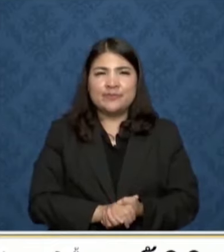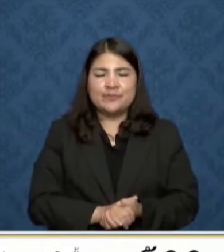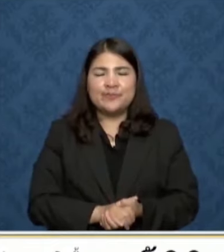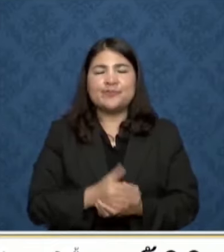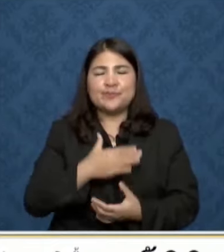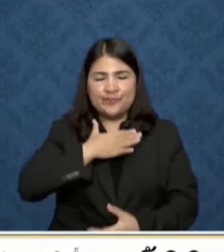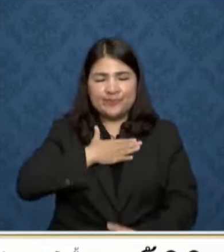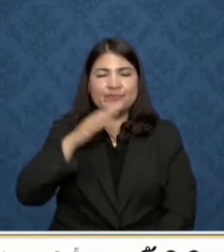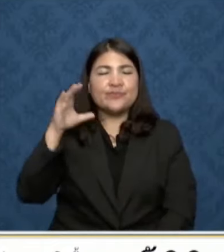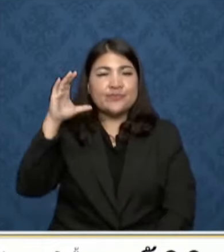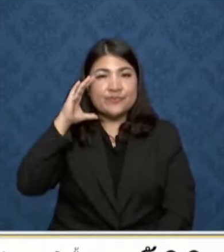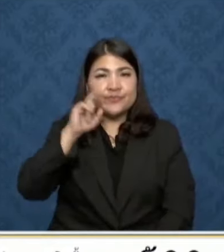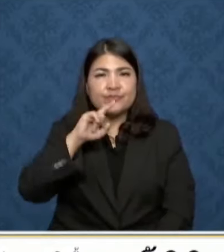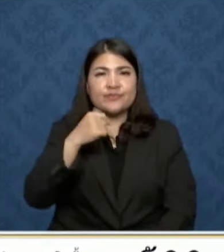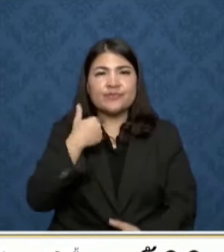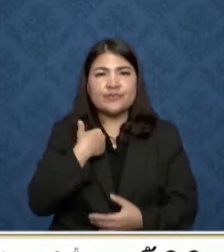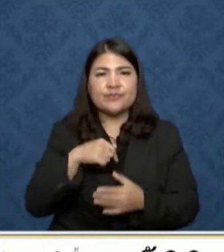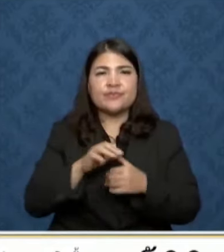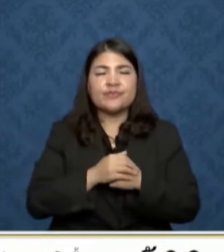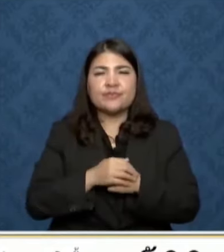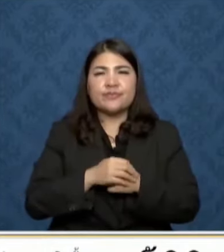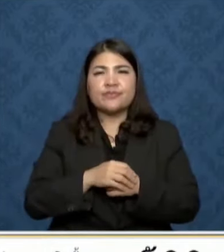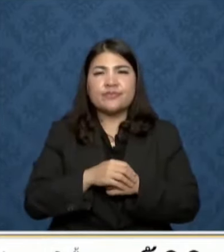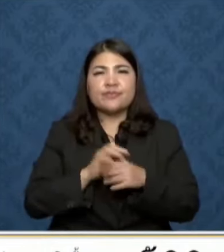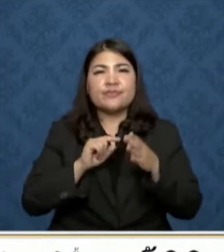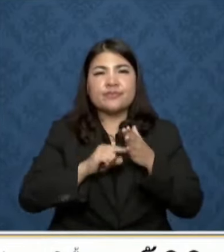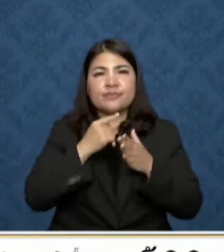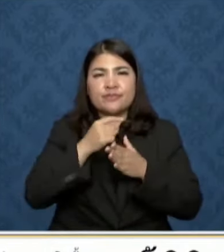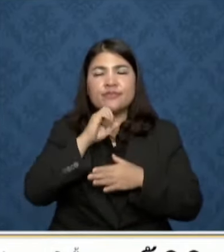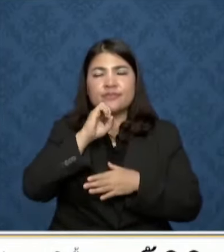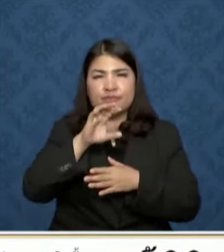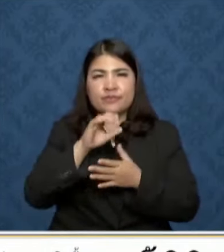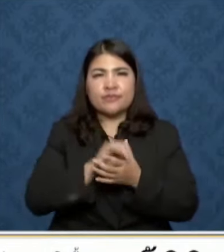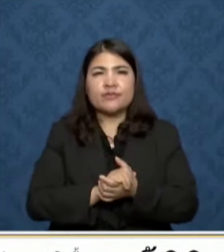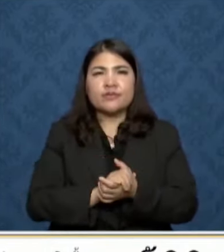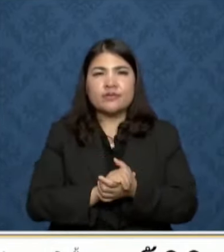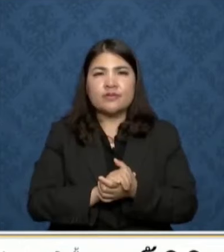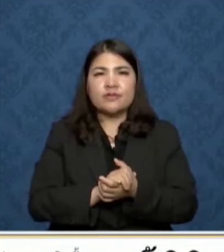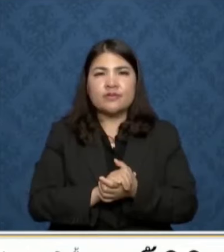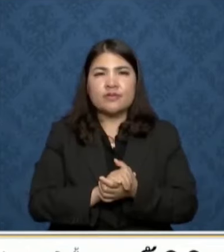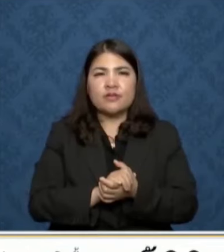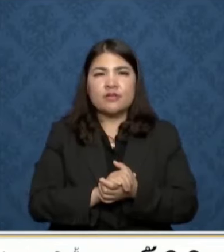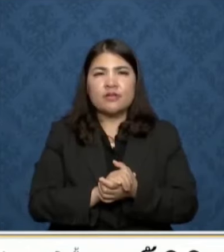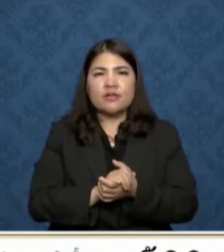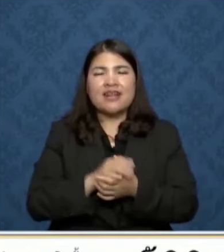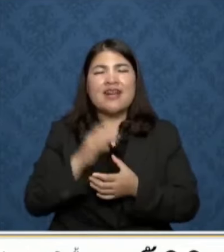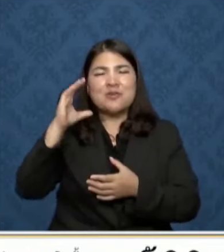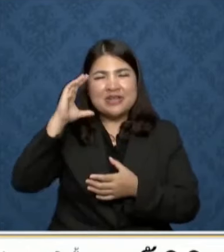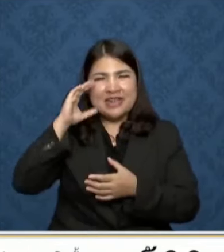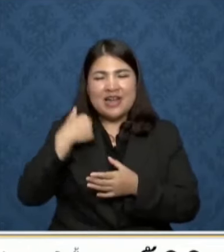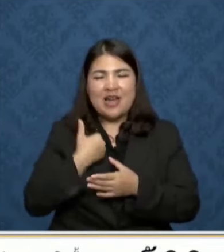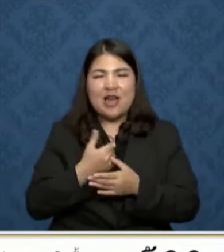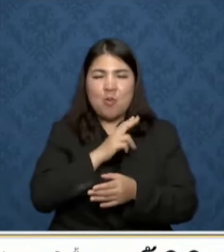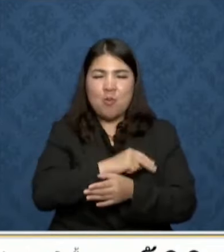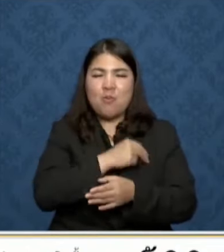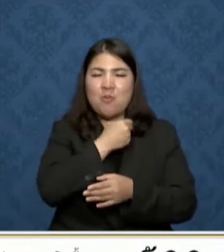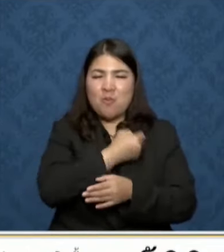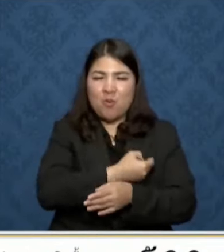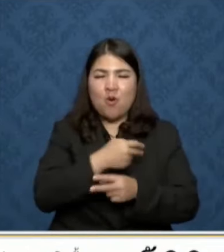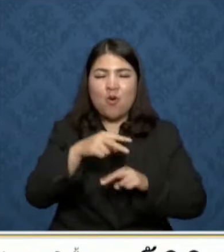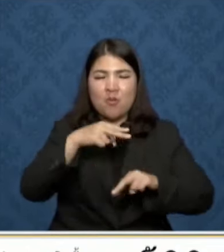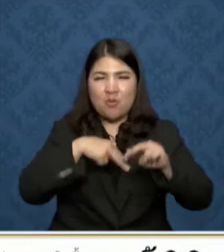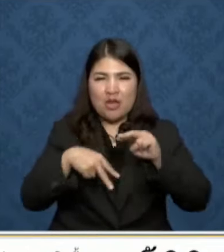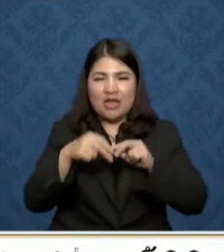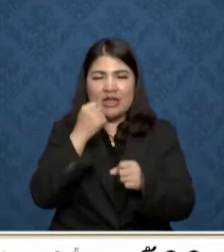และผมก็เชื่อเพรวเราตั้งอยบสมติฐานแรกจไดไครับที่นัเขปจสิทของเราเนี่ยบอกว่าเราเชื่อวคุหมอเประกอวชาชวิชกรมอย่ถูกต้อง